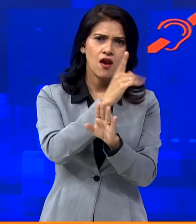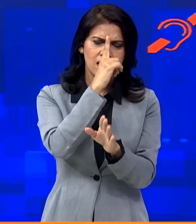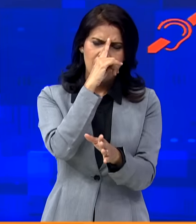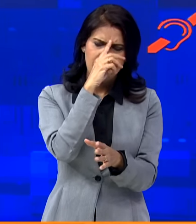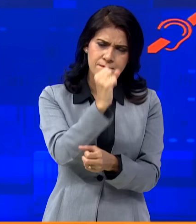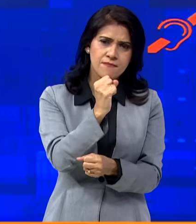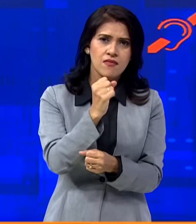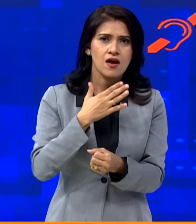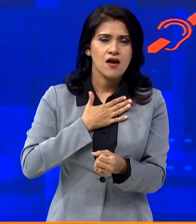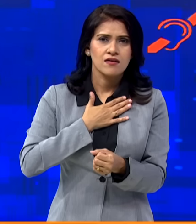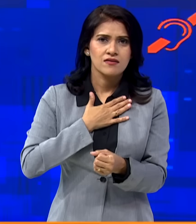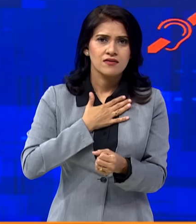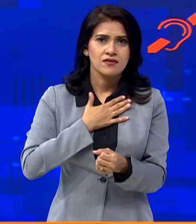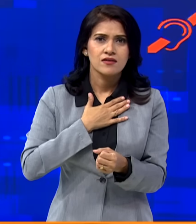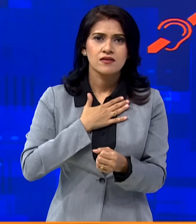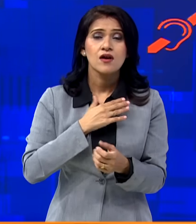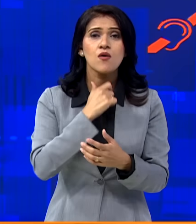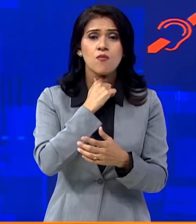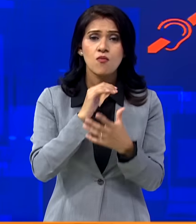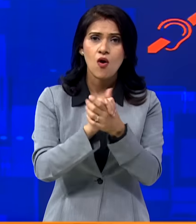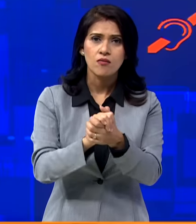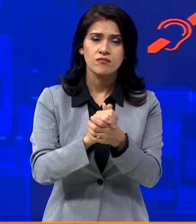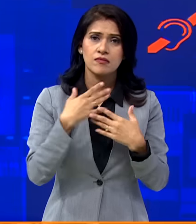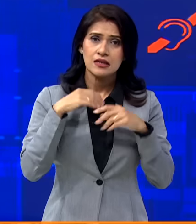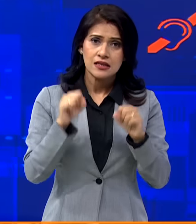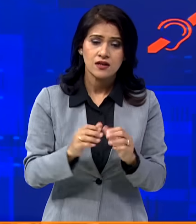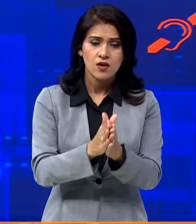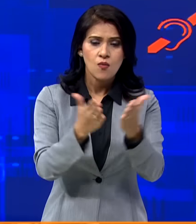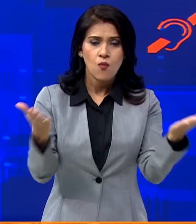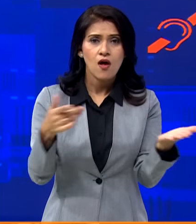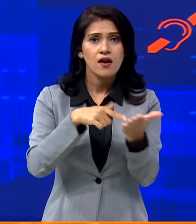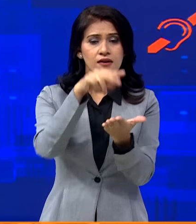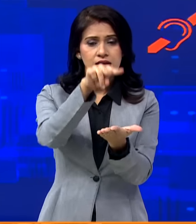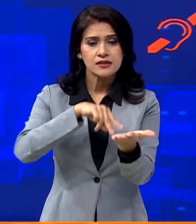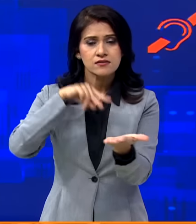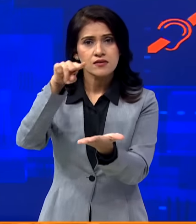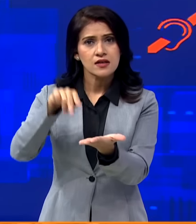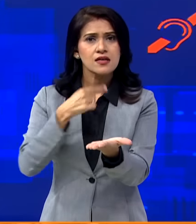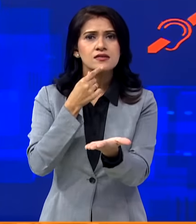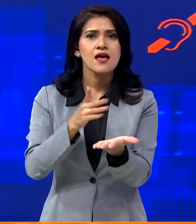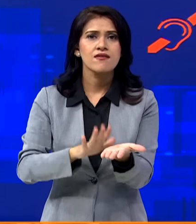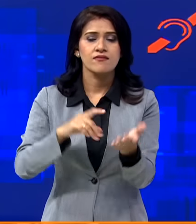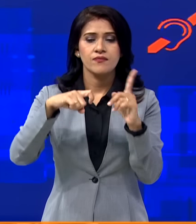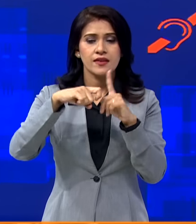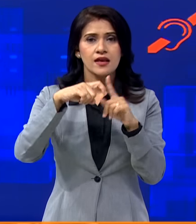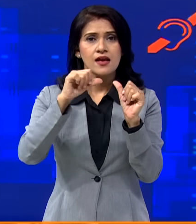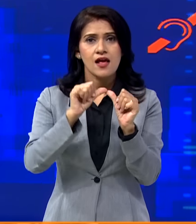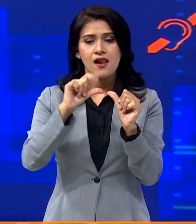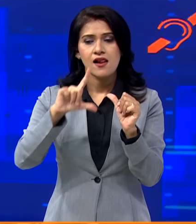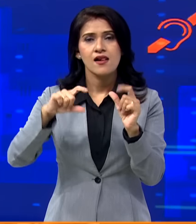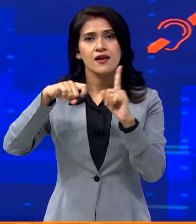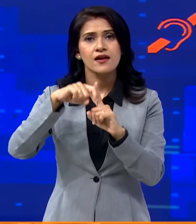बात मैं नहीं कह रहा स्कंद पुराण के अंदर उल्लेख है कल्की पुराण के अंदर उल्लेख